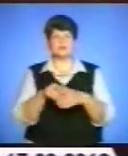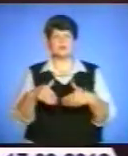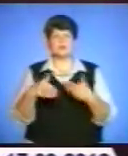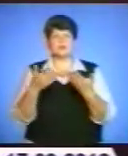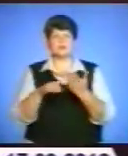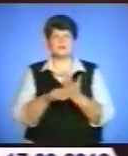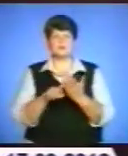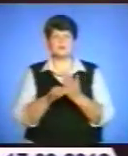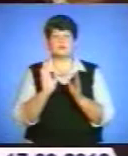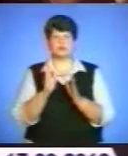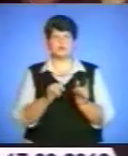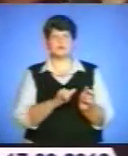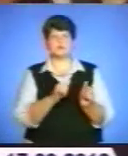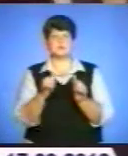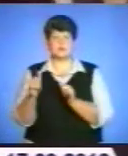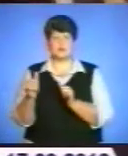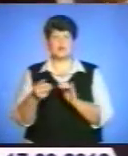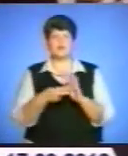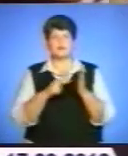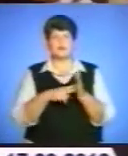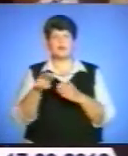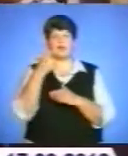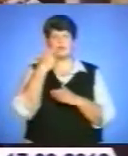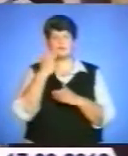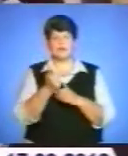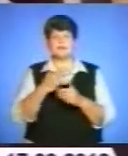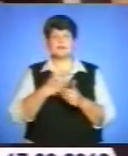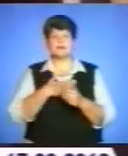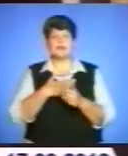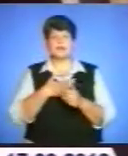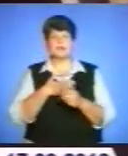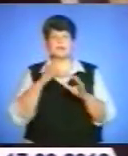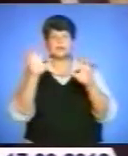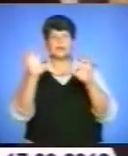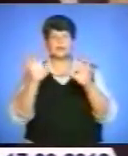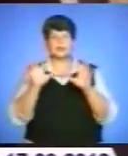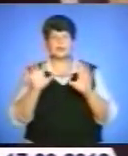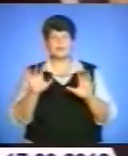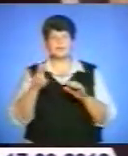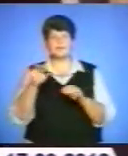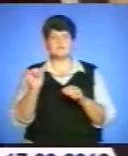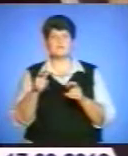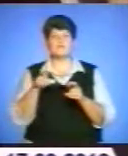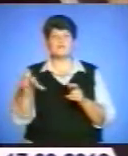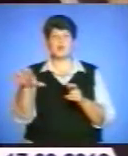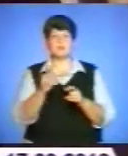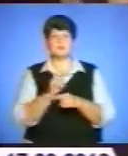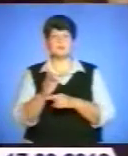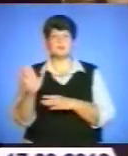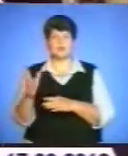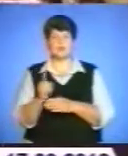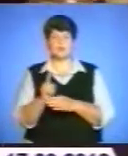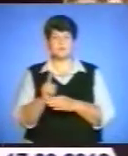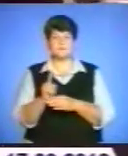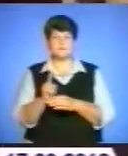буде забезпечено. В плані адаптації нашого законодавства до європейських стандартів і норм.